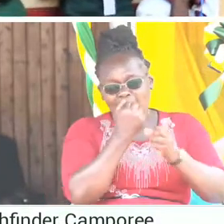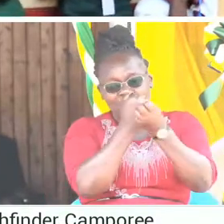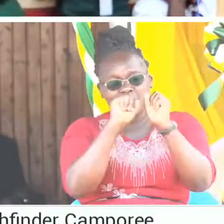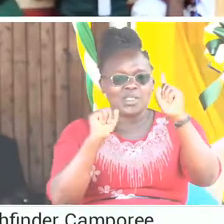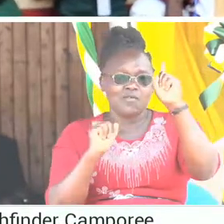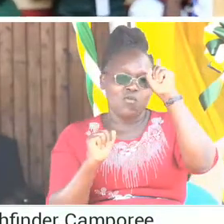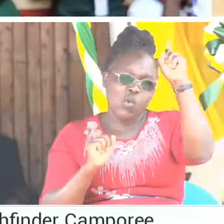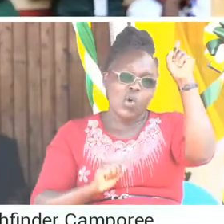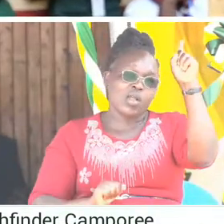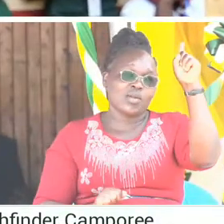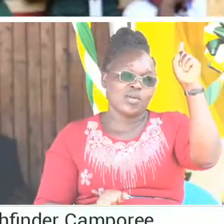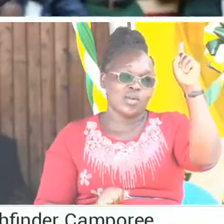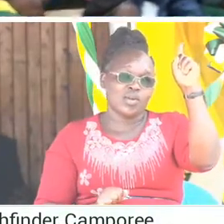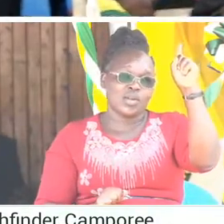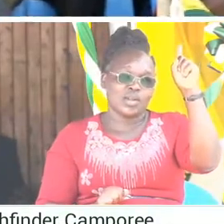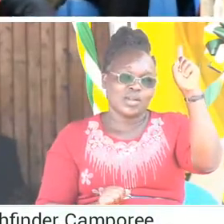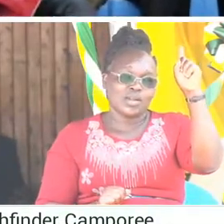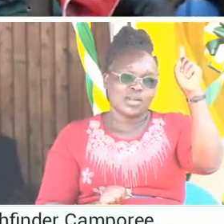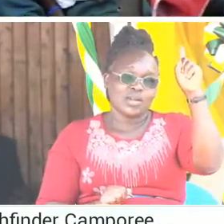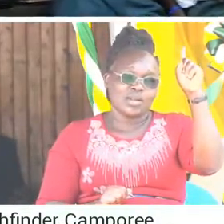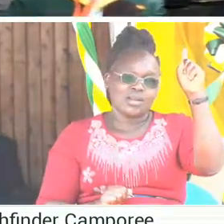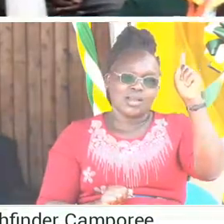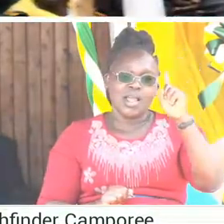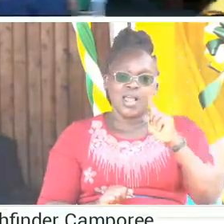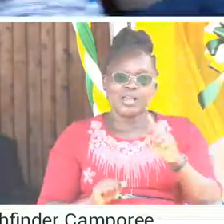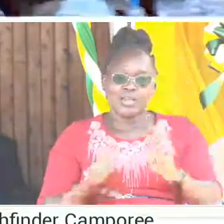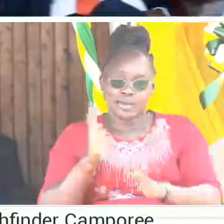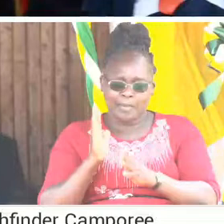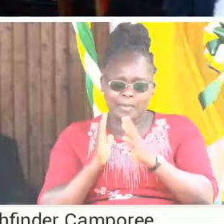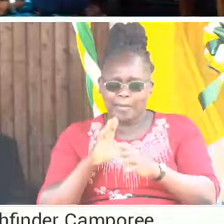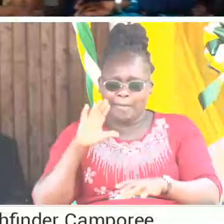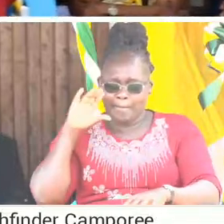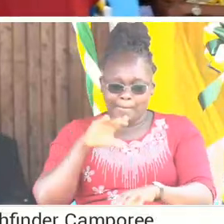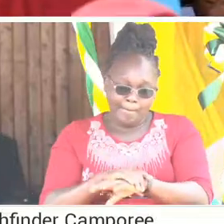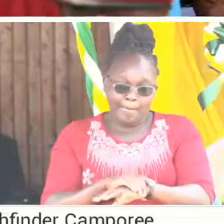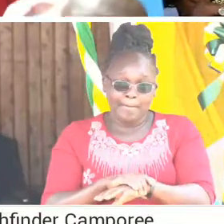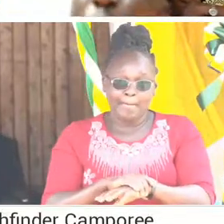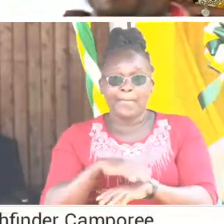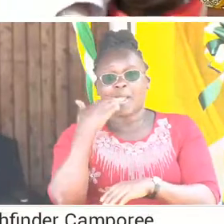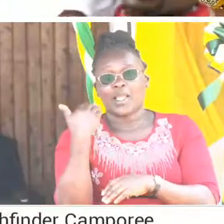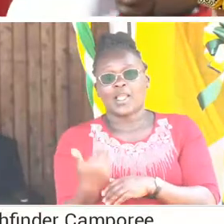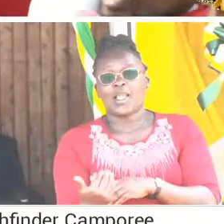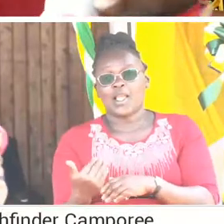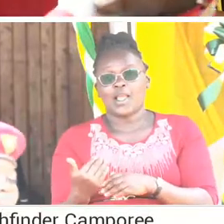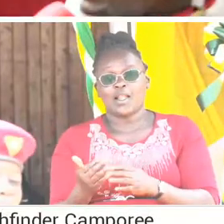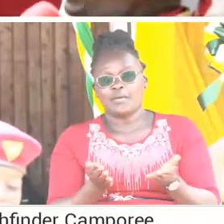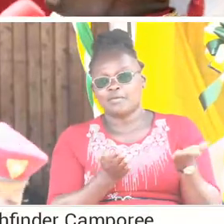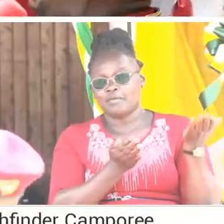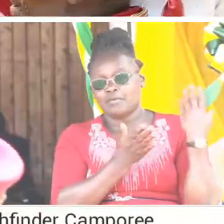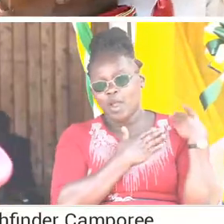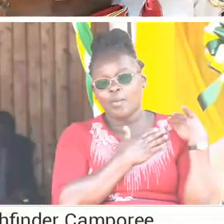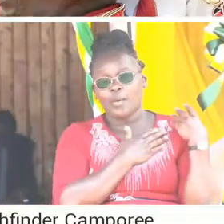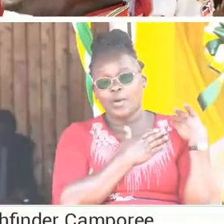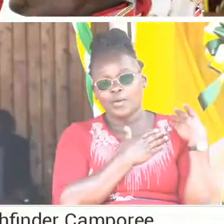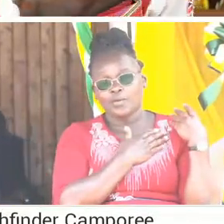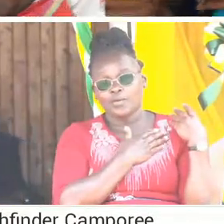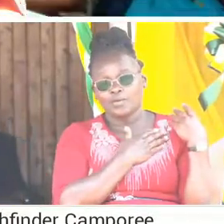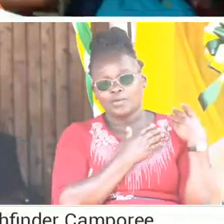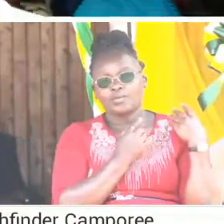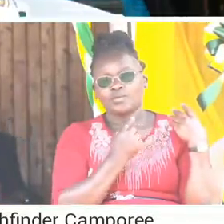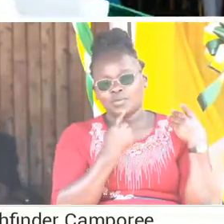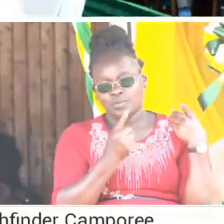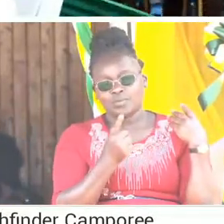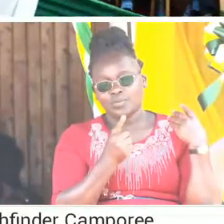maana. Akakimbia akashika mtoto wake Berilinga. Akainua mtoto. Akasema, baby, paka ni